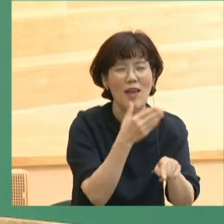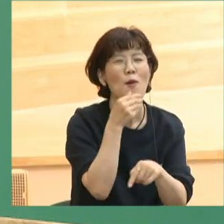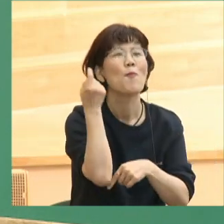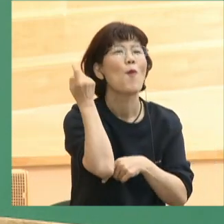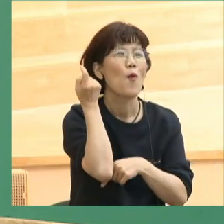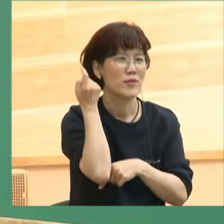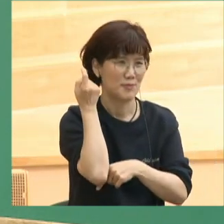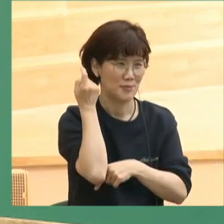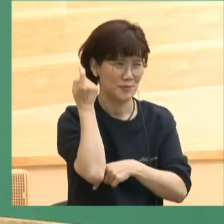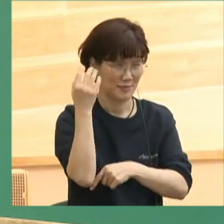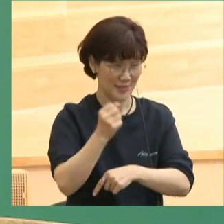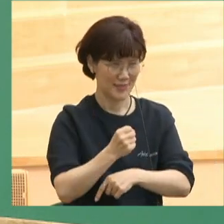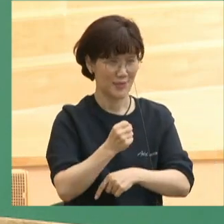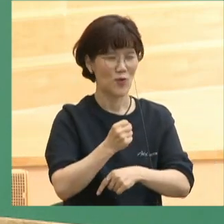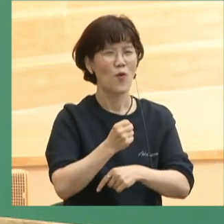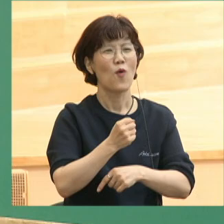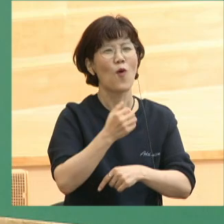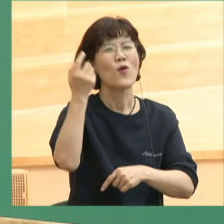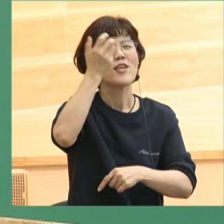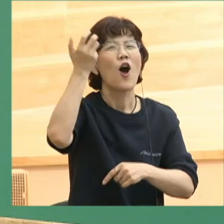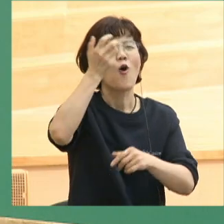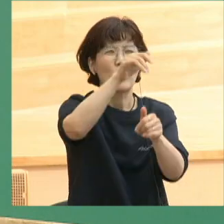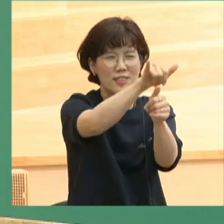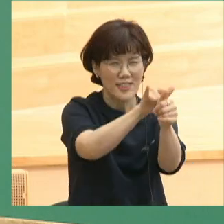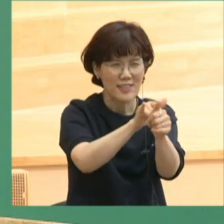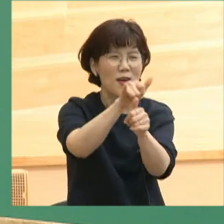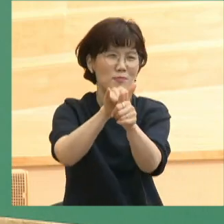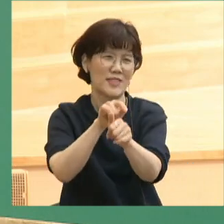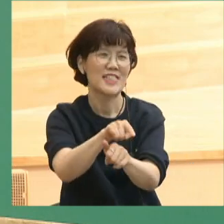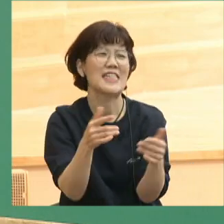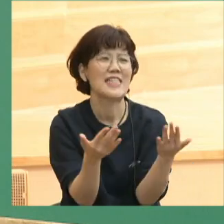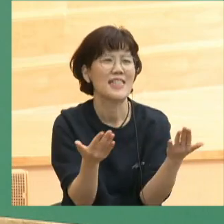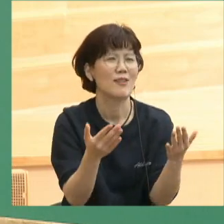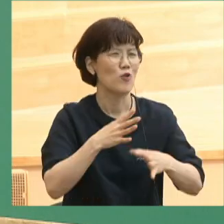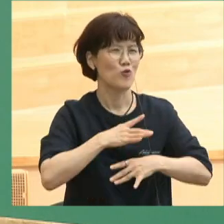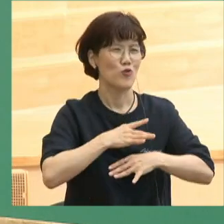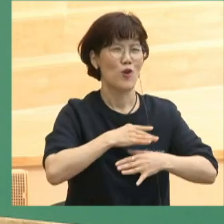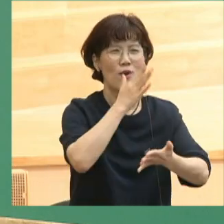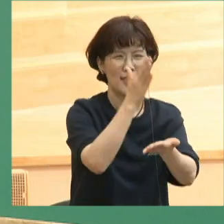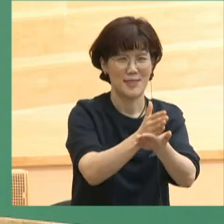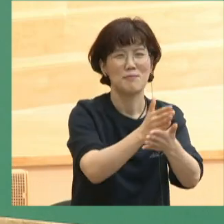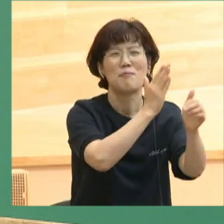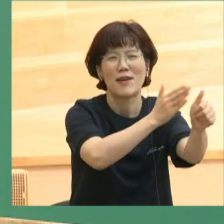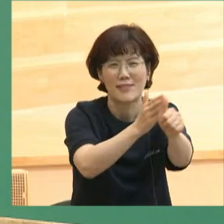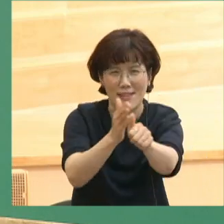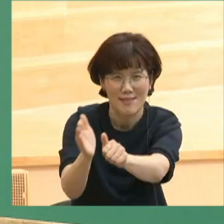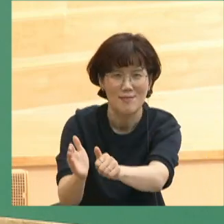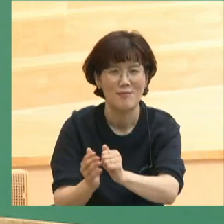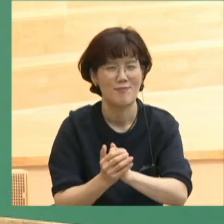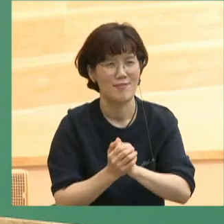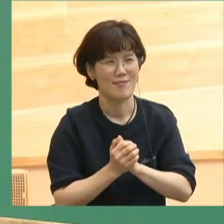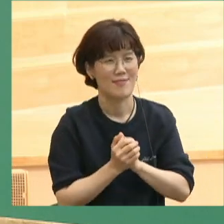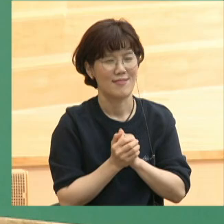복음으로 영혼을 섬기는 이 일을 두려워하지 않기를 주의 이름으로 축원합니다.